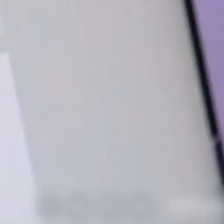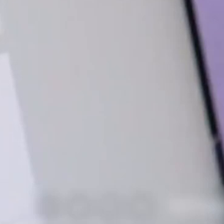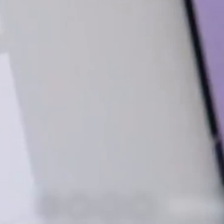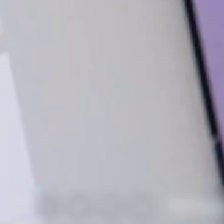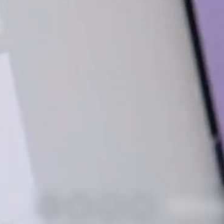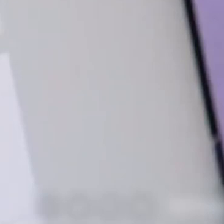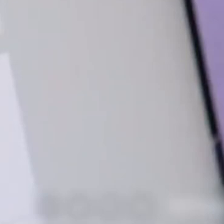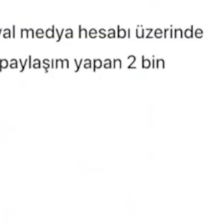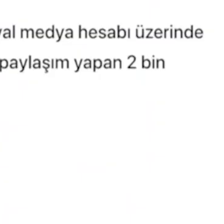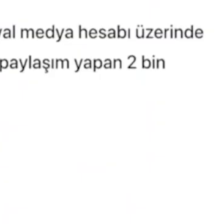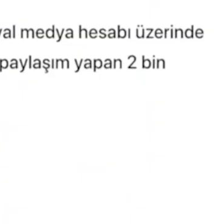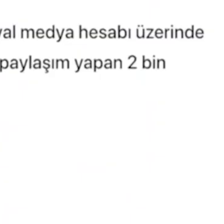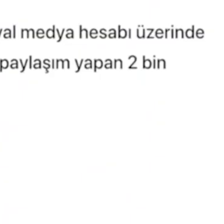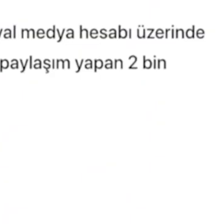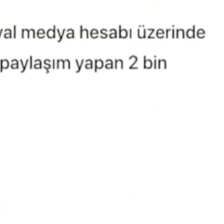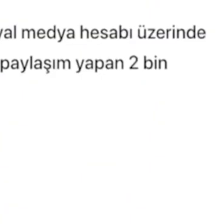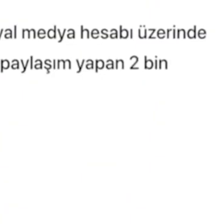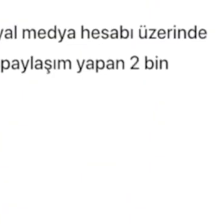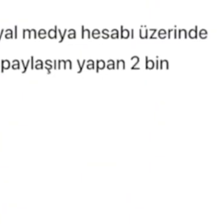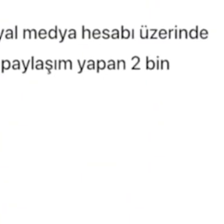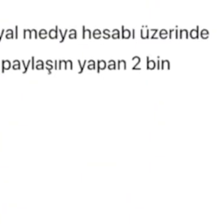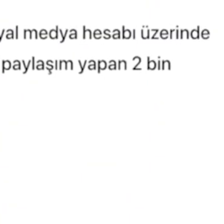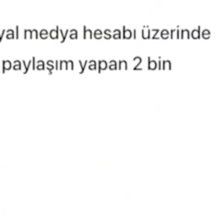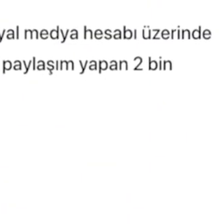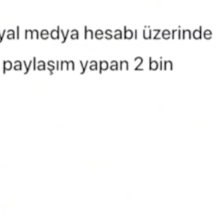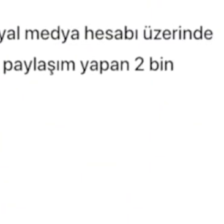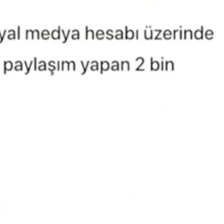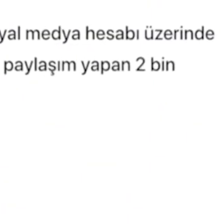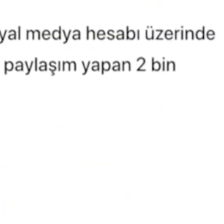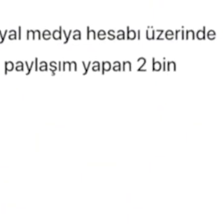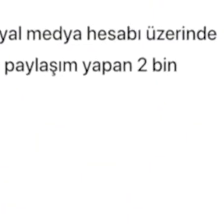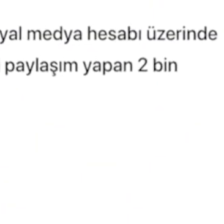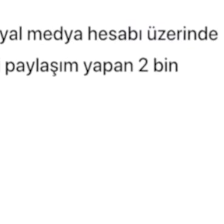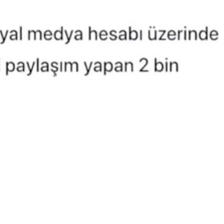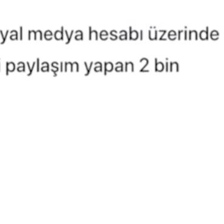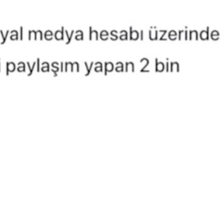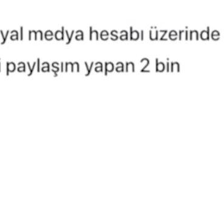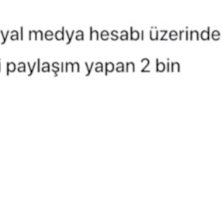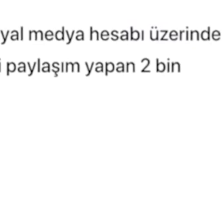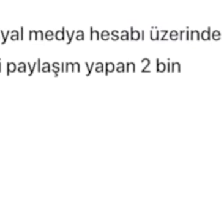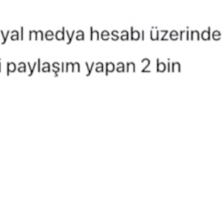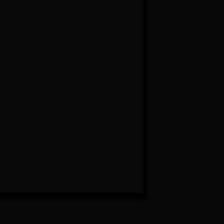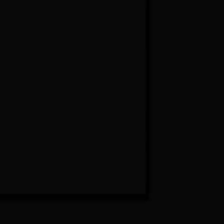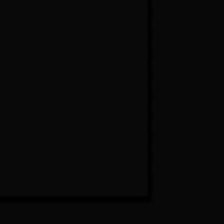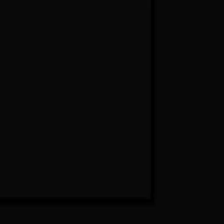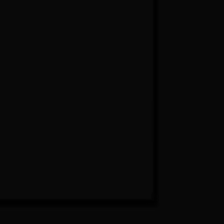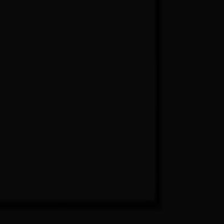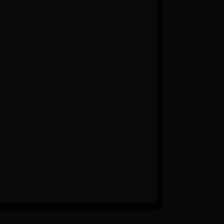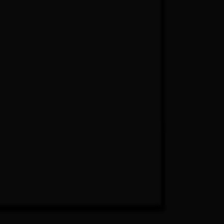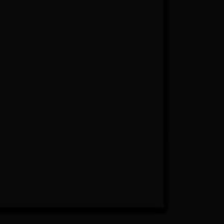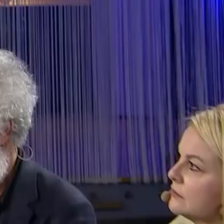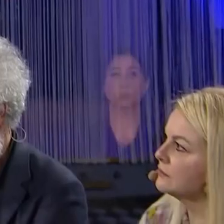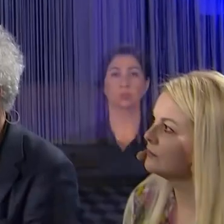dışlanma korkusunun olduğunu, siyasi içeriklere ilişkin güvensizliğin demokratik katılımın önündeki engeller olduğunu söylemektedir. İyi